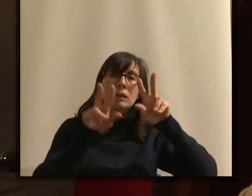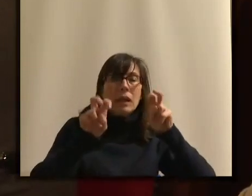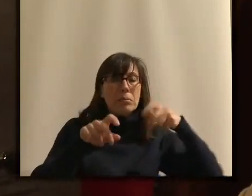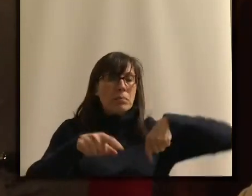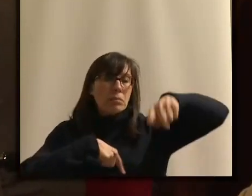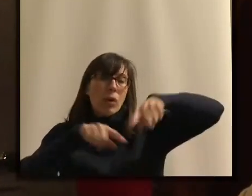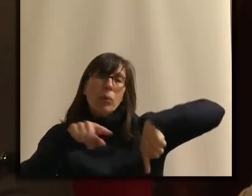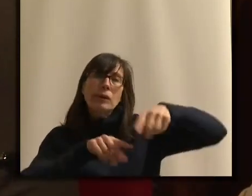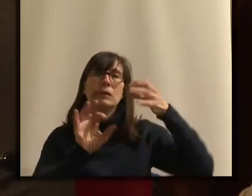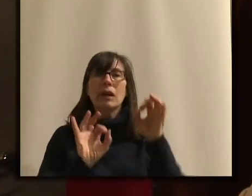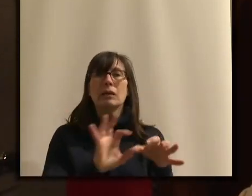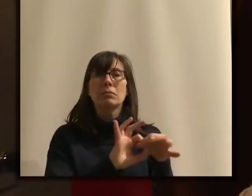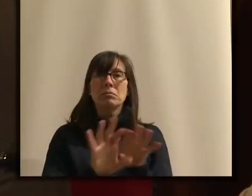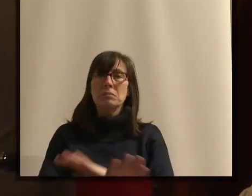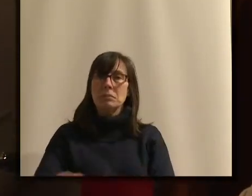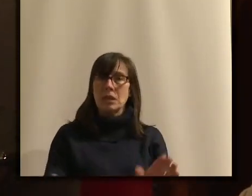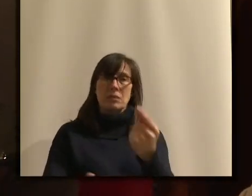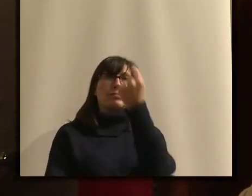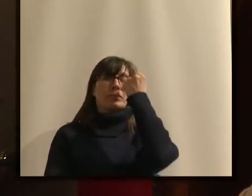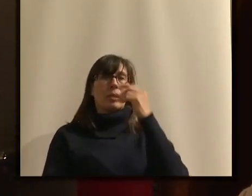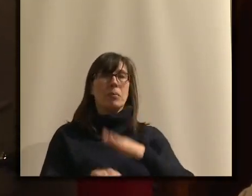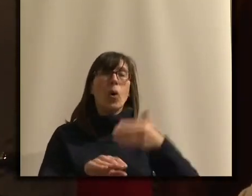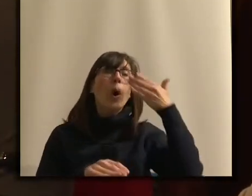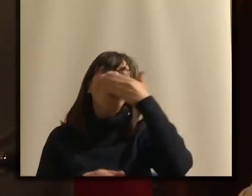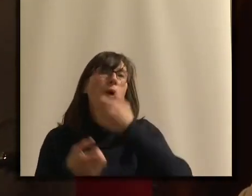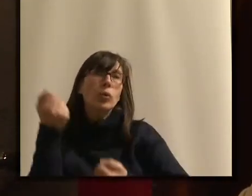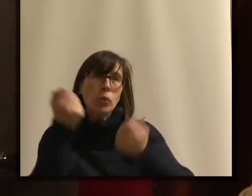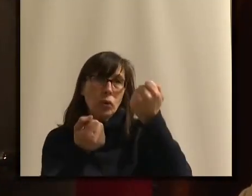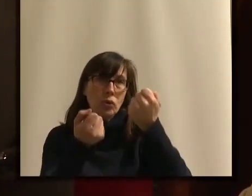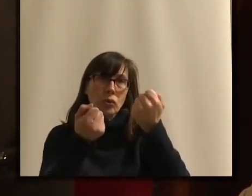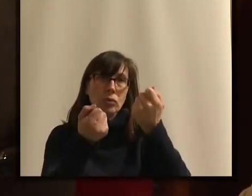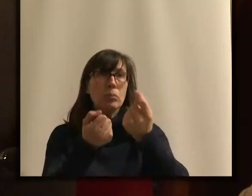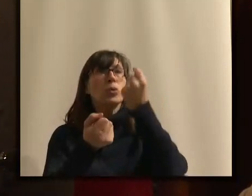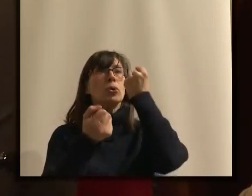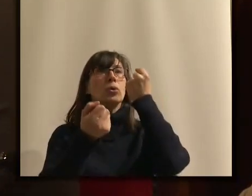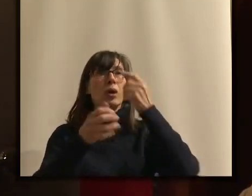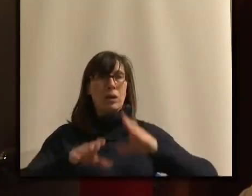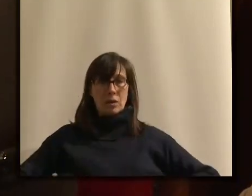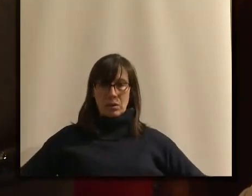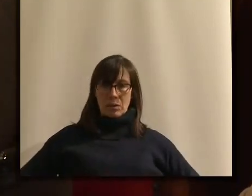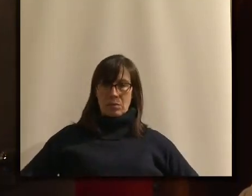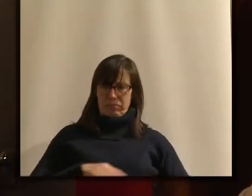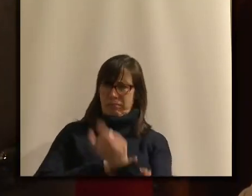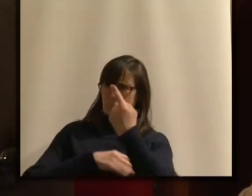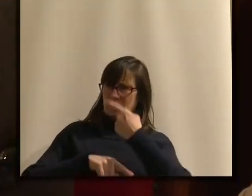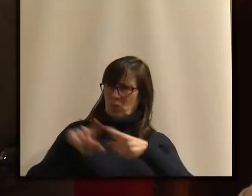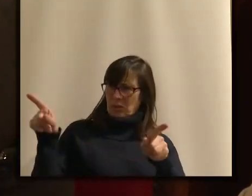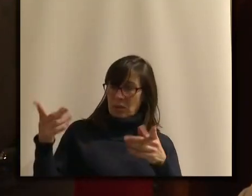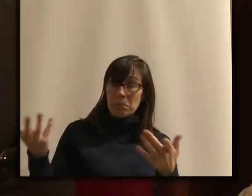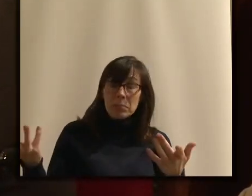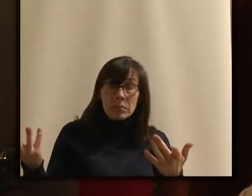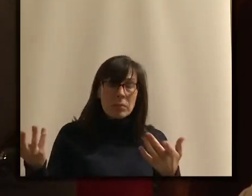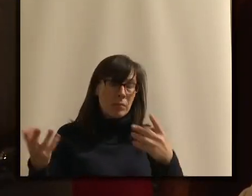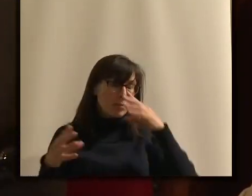mobilitat tècnics i per no distreure els conductors. Els vam acceptar, però veient ara el criteri que han seguit enfront